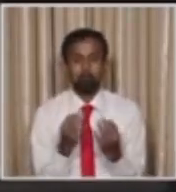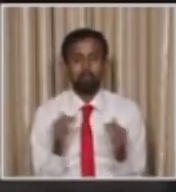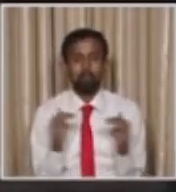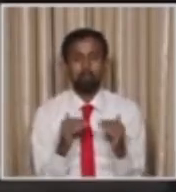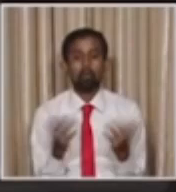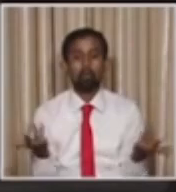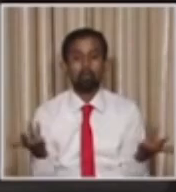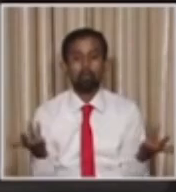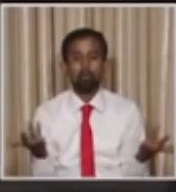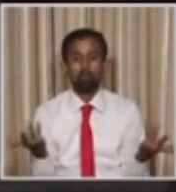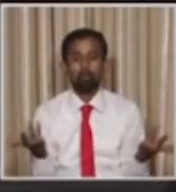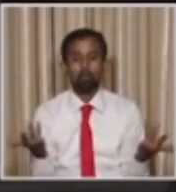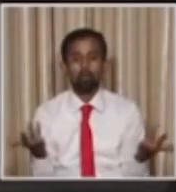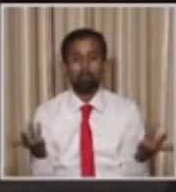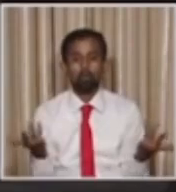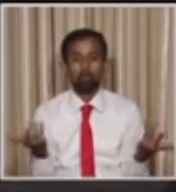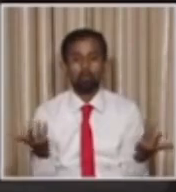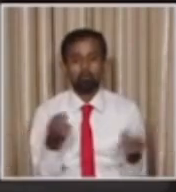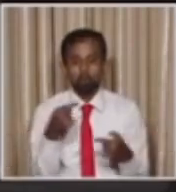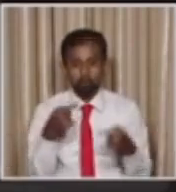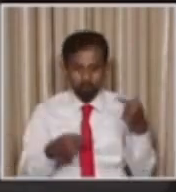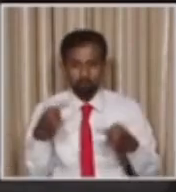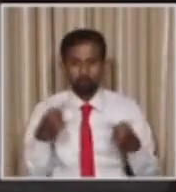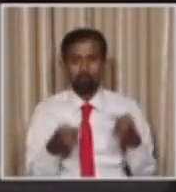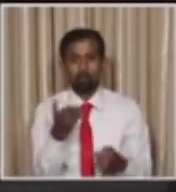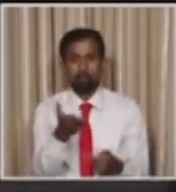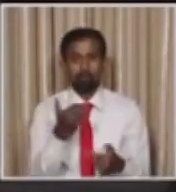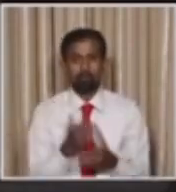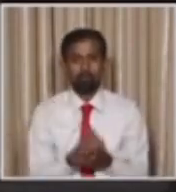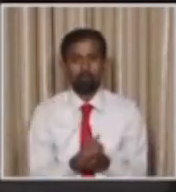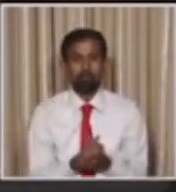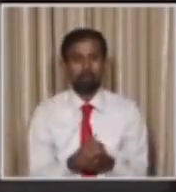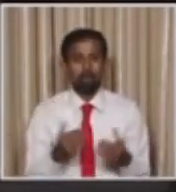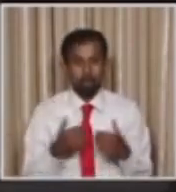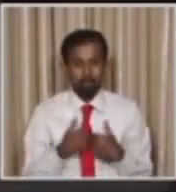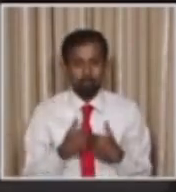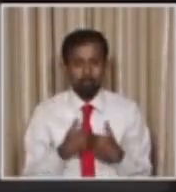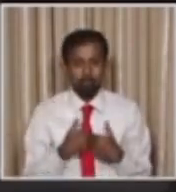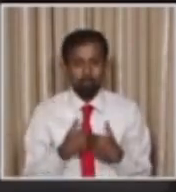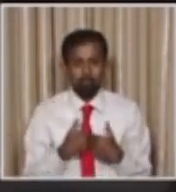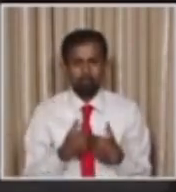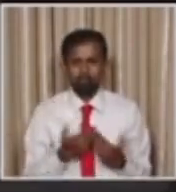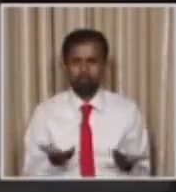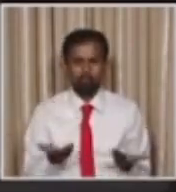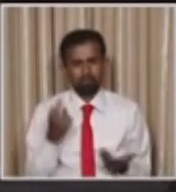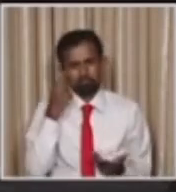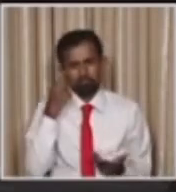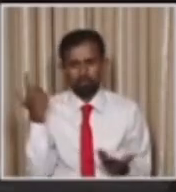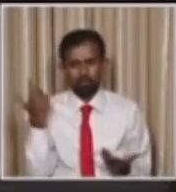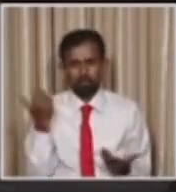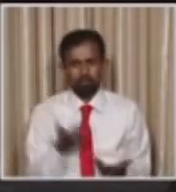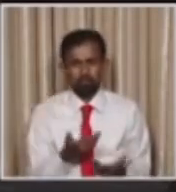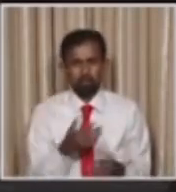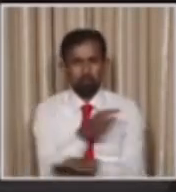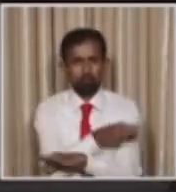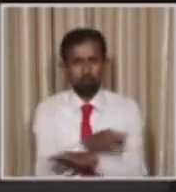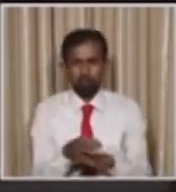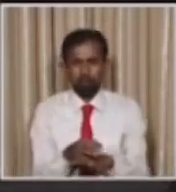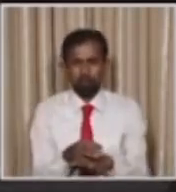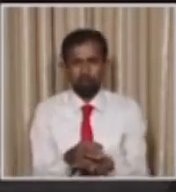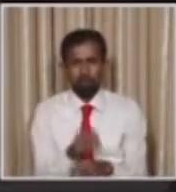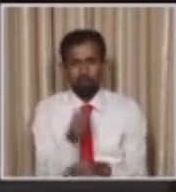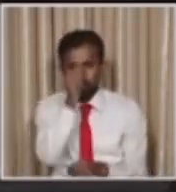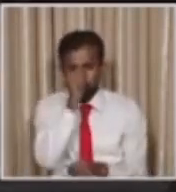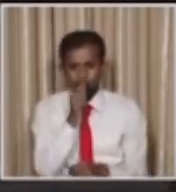buat. Menemui apa ni buat keran? Annye buat api hitam itu. Meka api danne ne? Meka selusum kerla